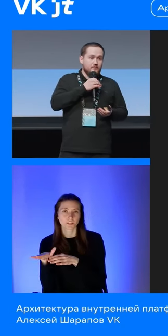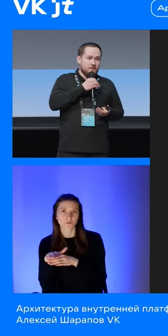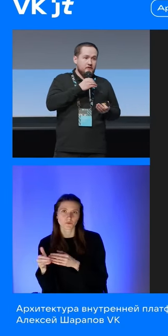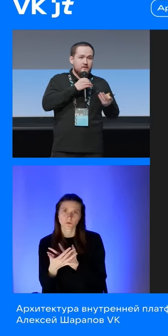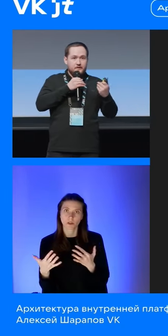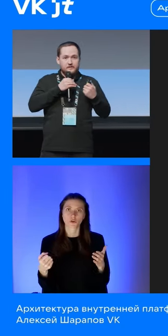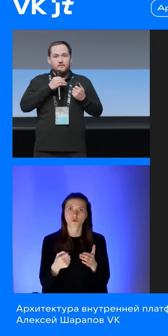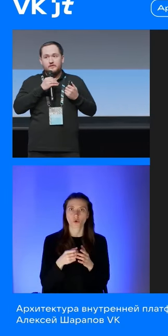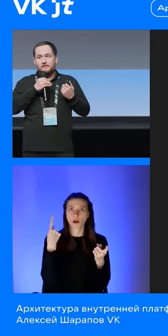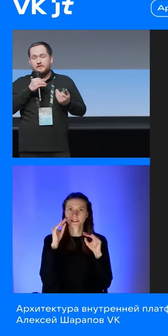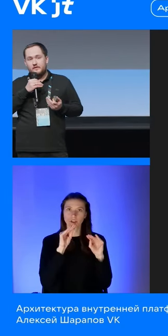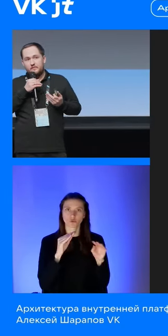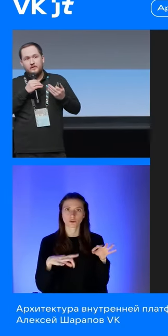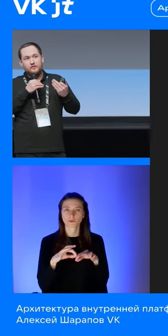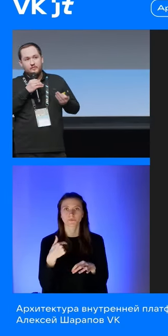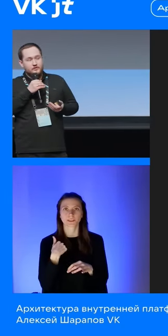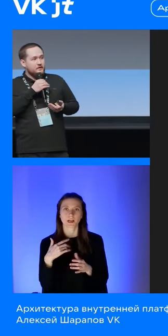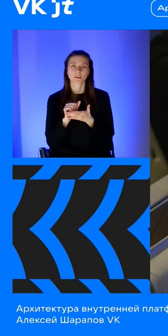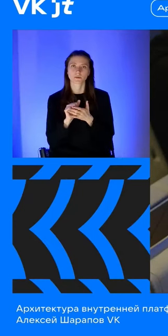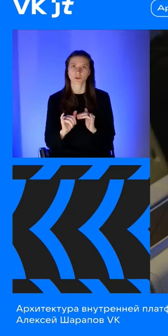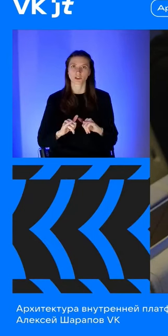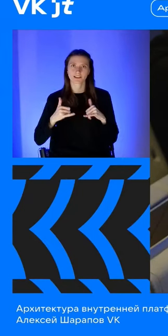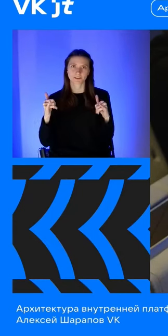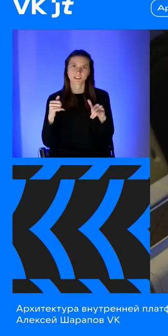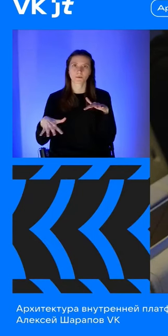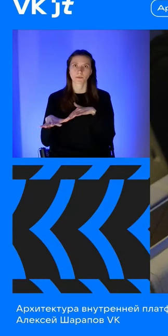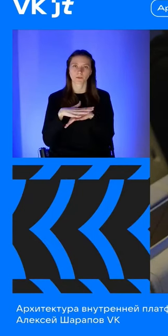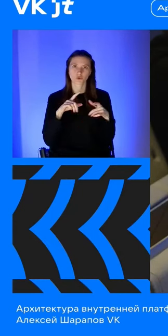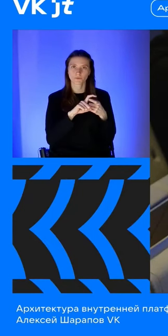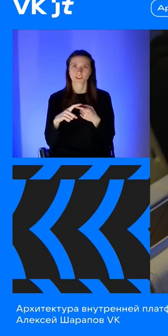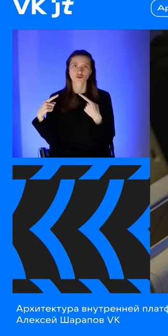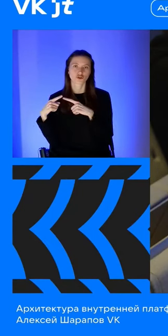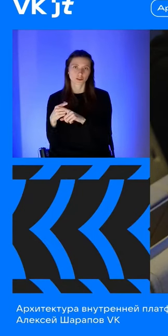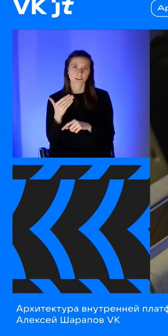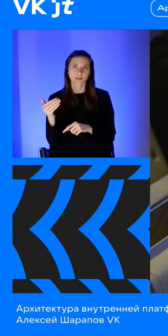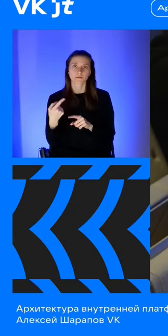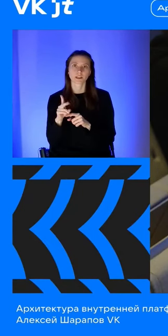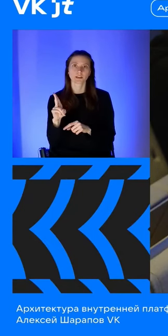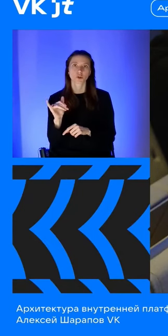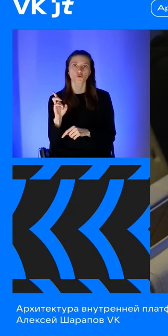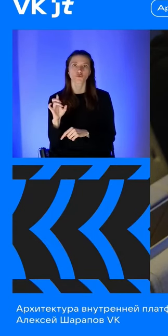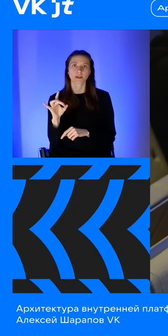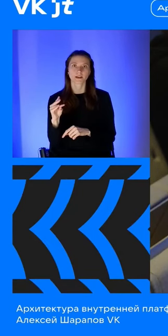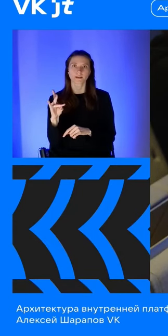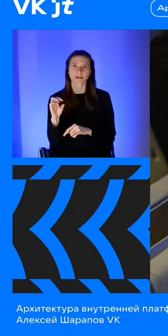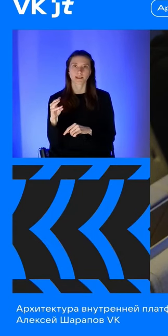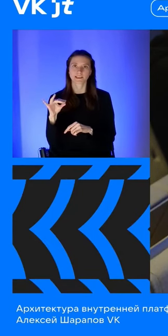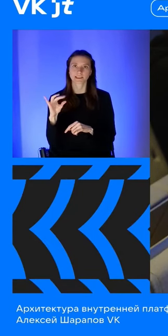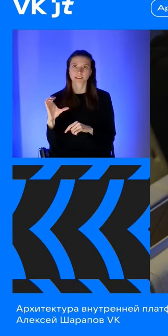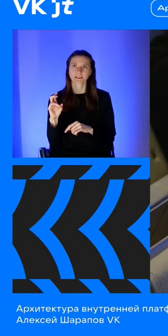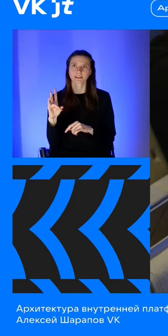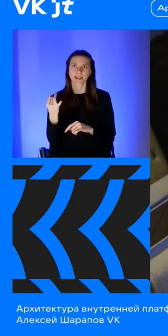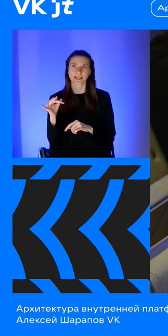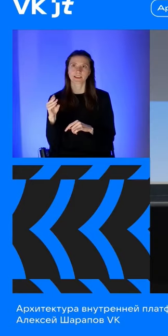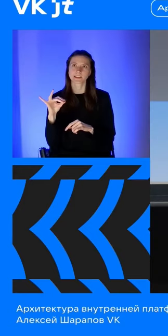соответственно Вот и я занимаюсь то развитием платформ инжиниринга а в том числе это куне native based пфм